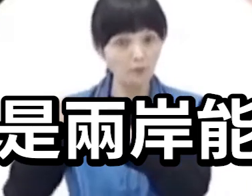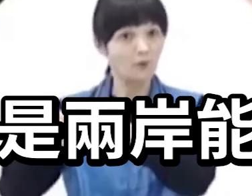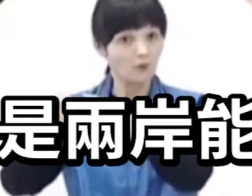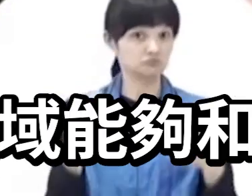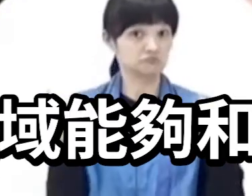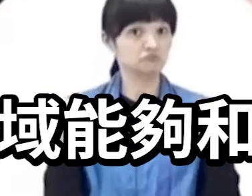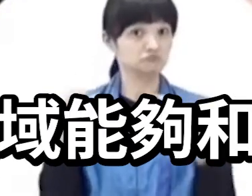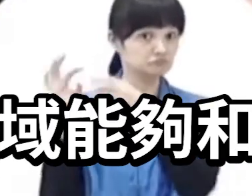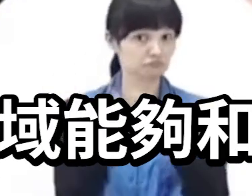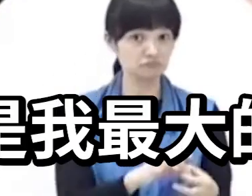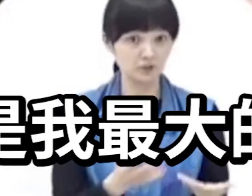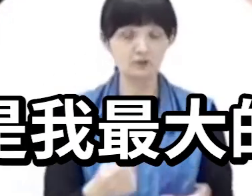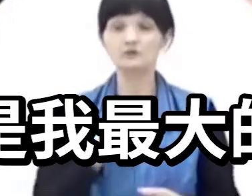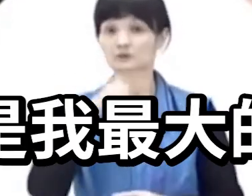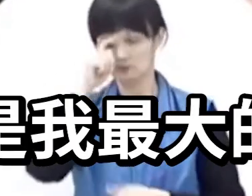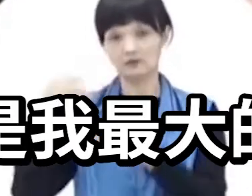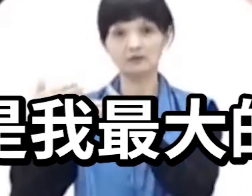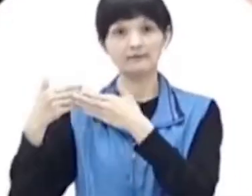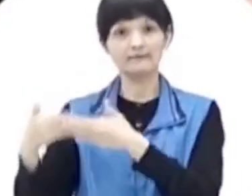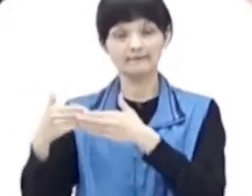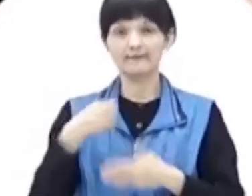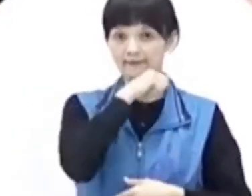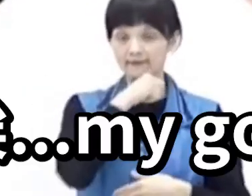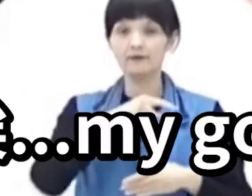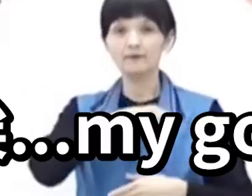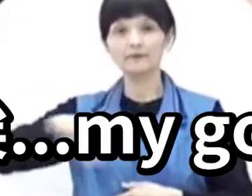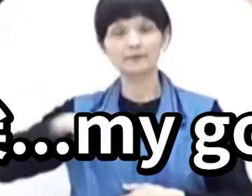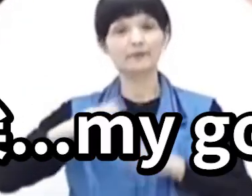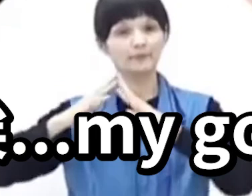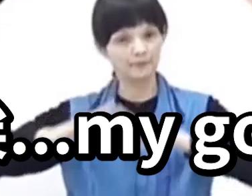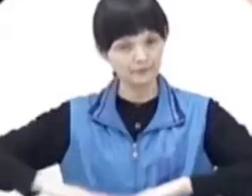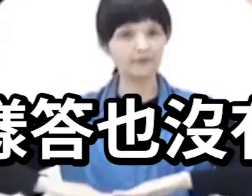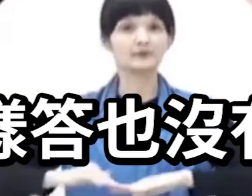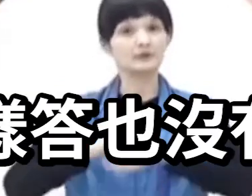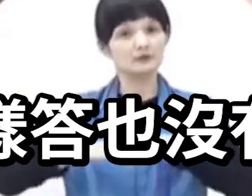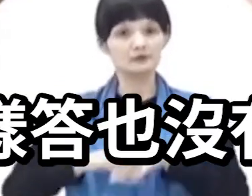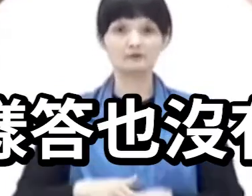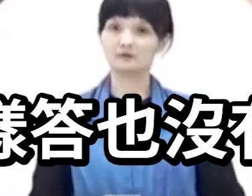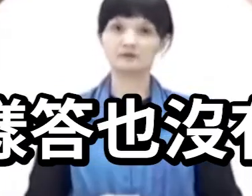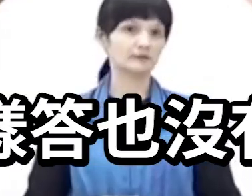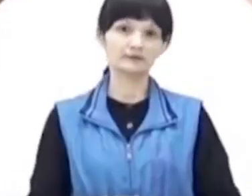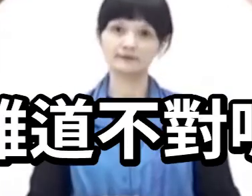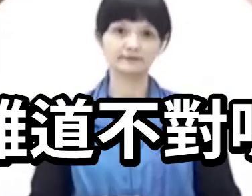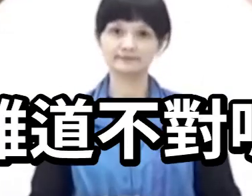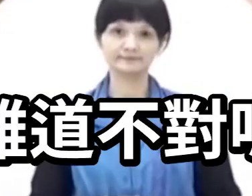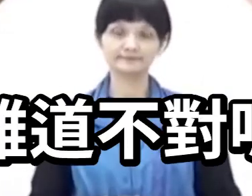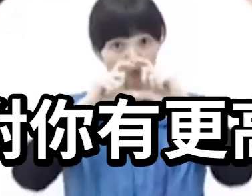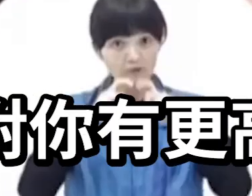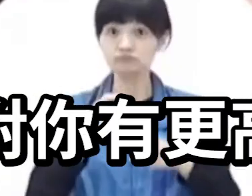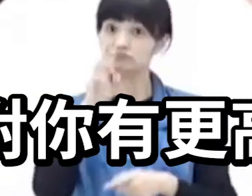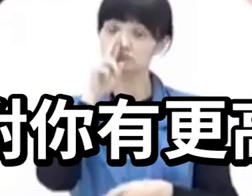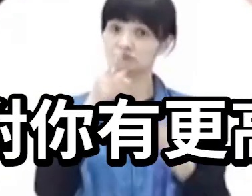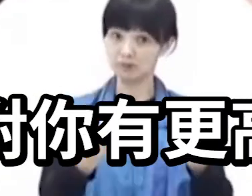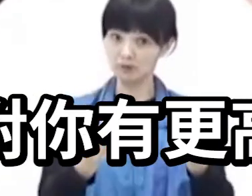两岸能够稳定，区域能够和平，这才是我最大的目的。 My God， 我这样答也没有错啊，难道不对吗？